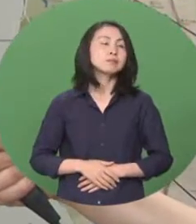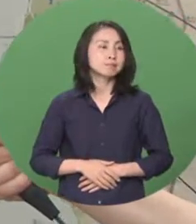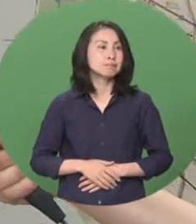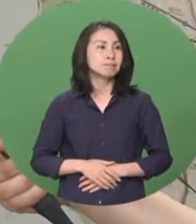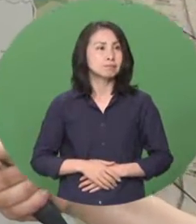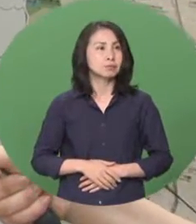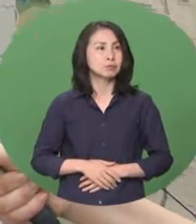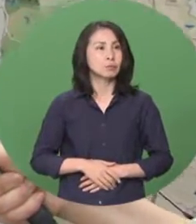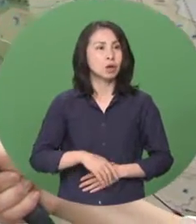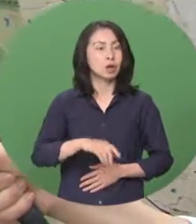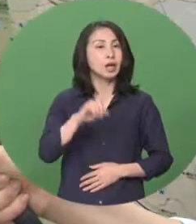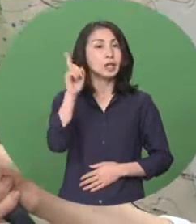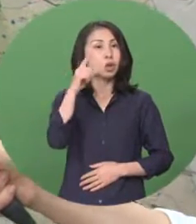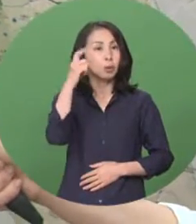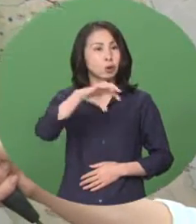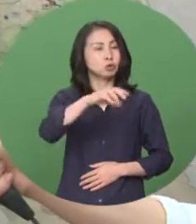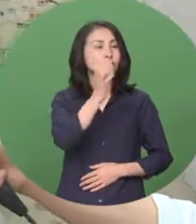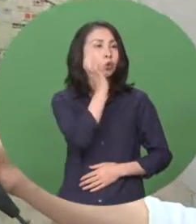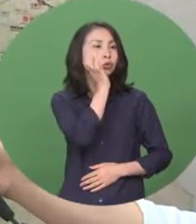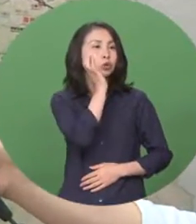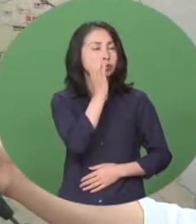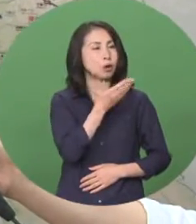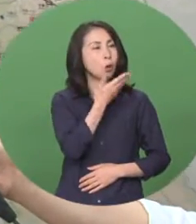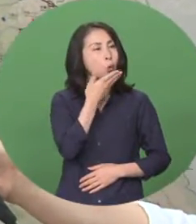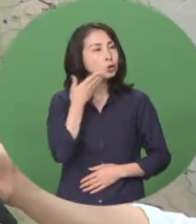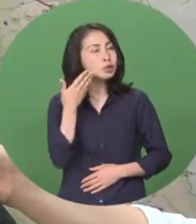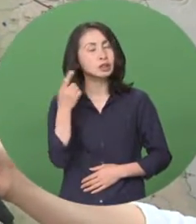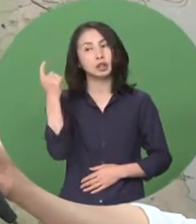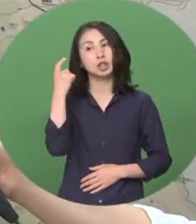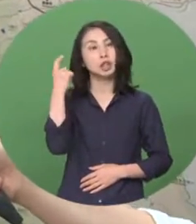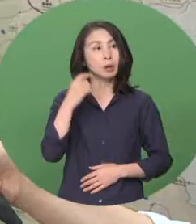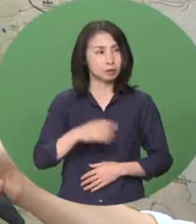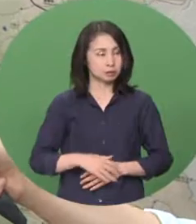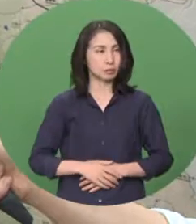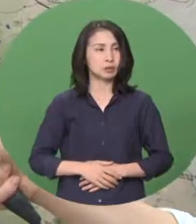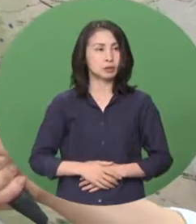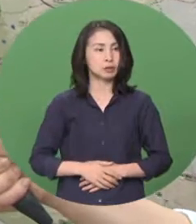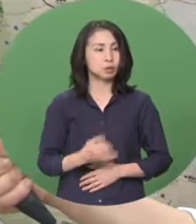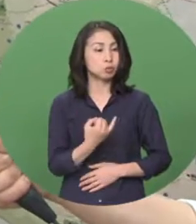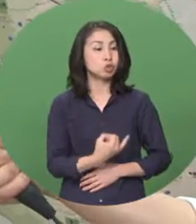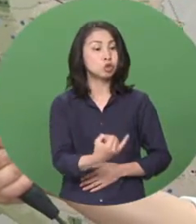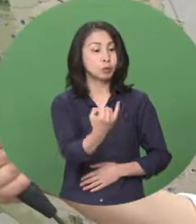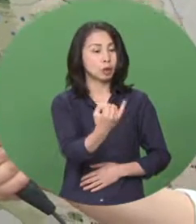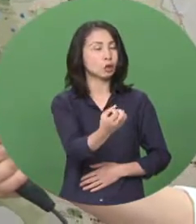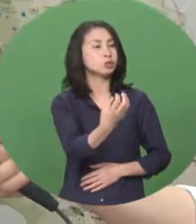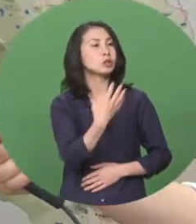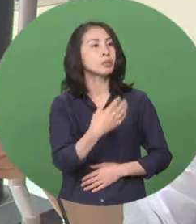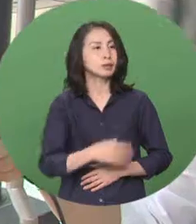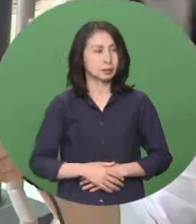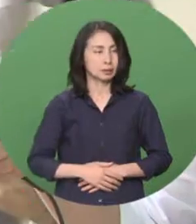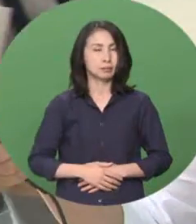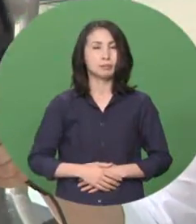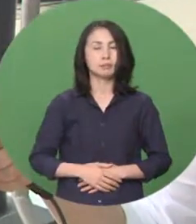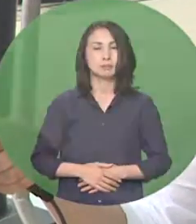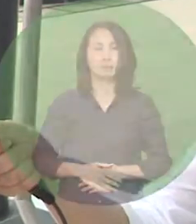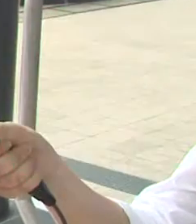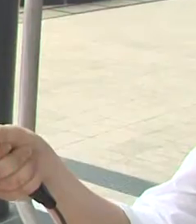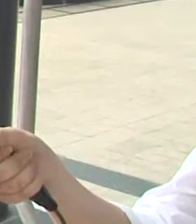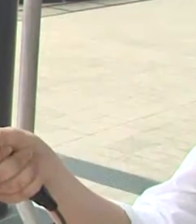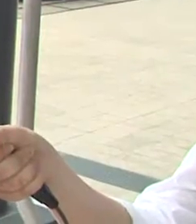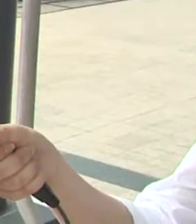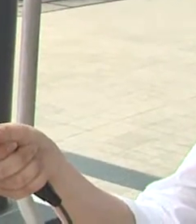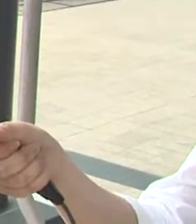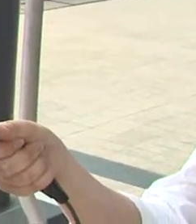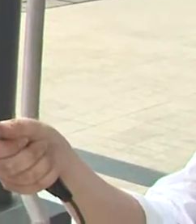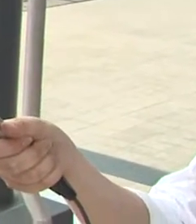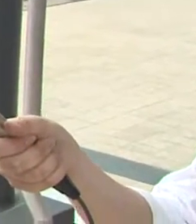あの水道水、生駒のね水道水は美味しいって聞きましたけど、 ほうほうほうほう、 娘から。 そうなんです、ね、はい。